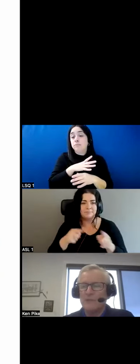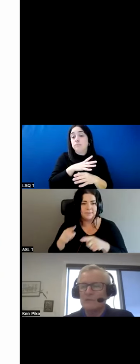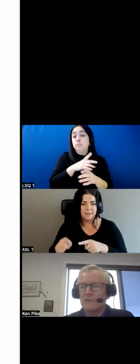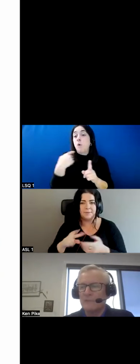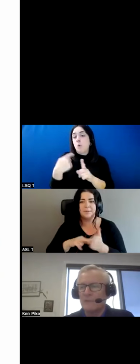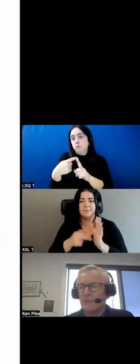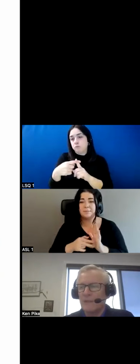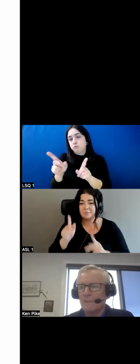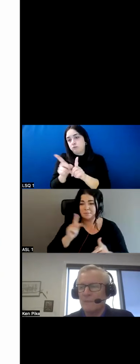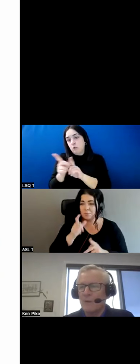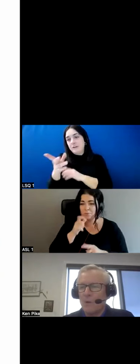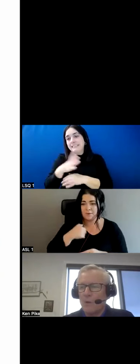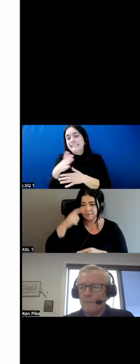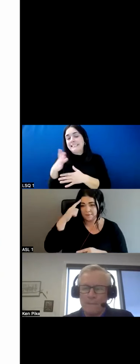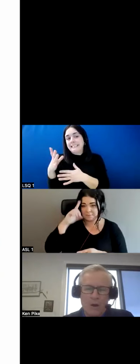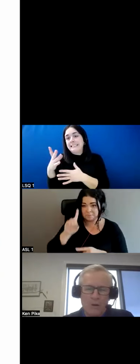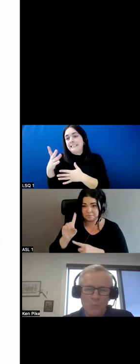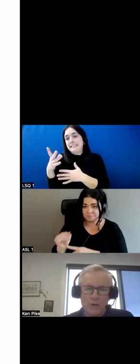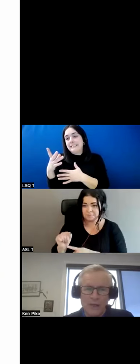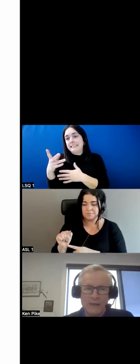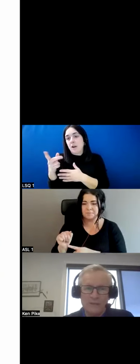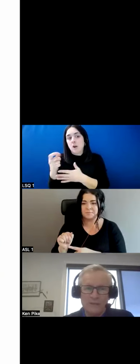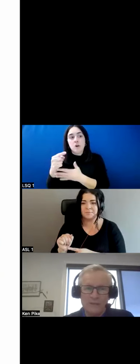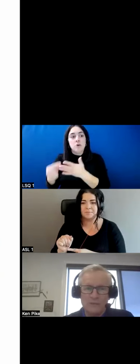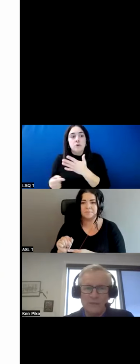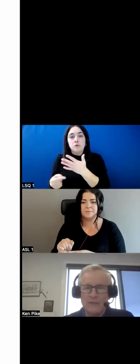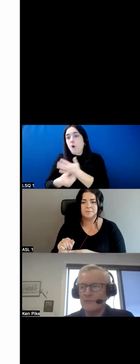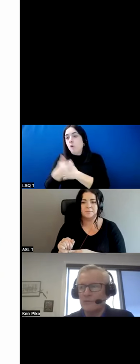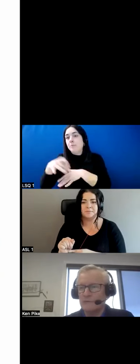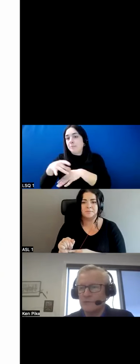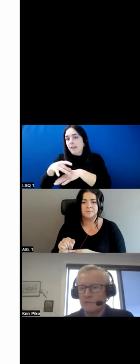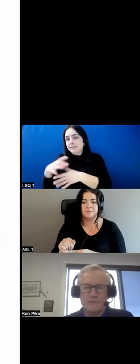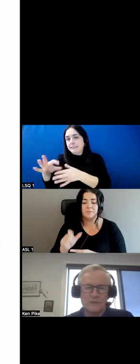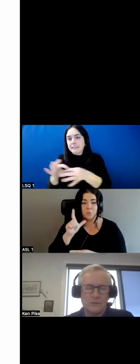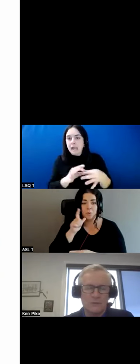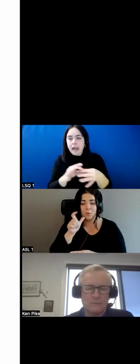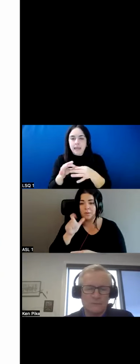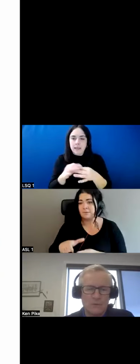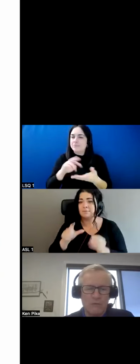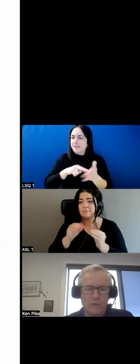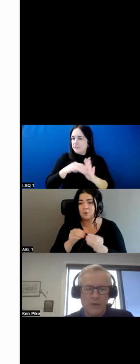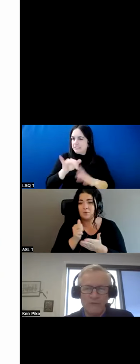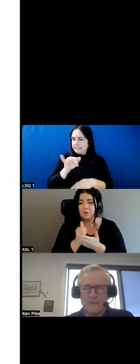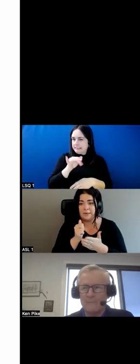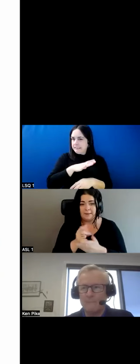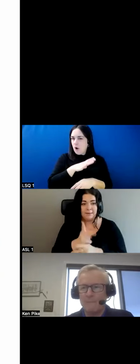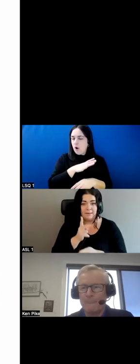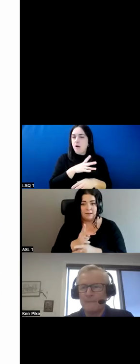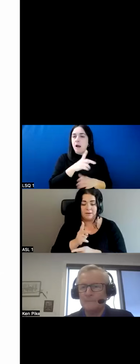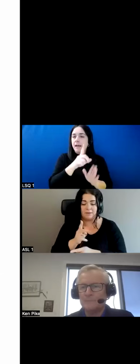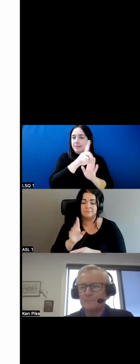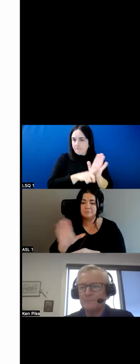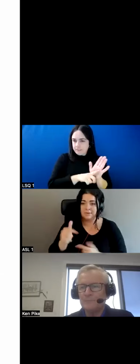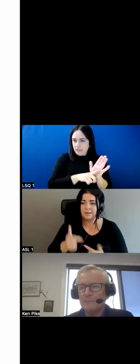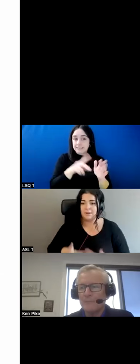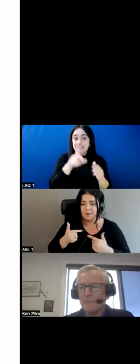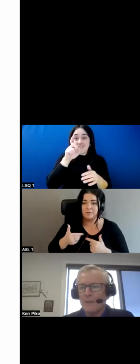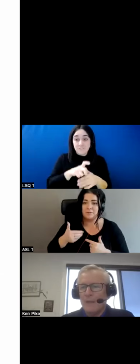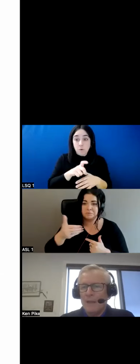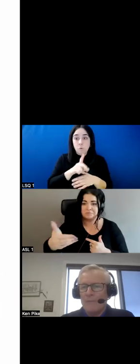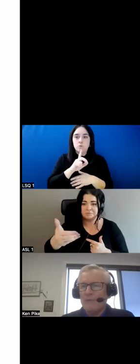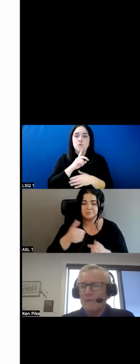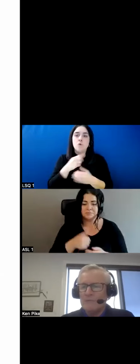ces conditions, les personnes ayant une déficience intellectuelle sont plus susceptibles d'avoir besoin de services de santé.